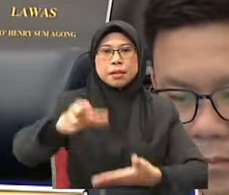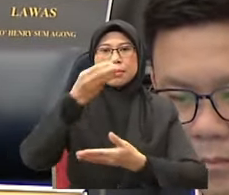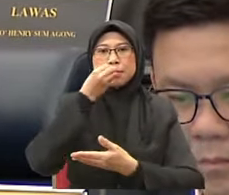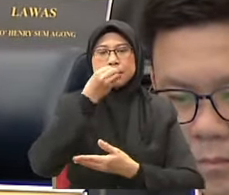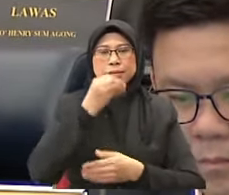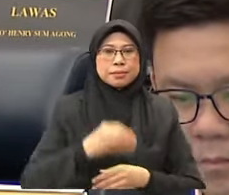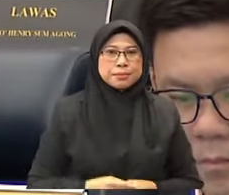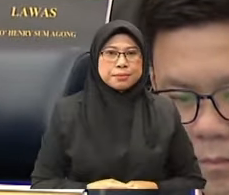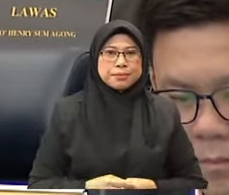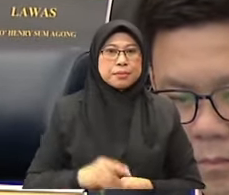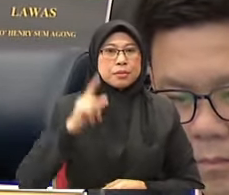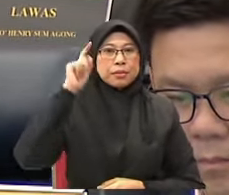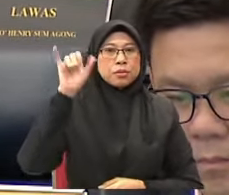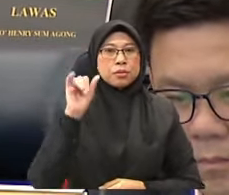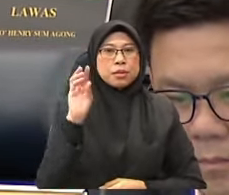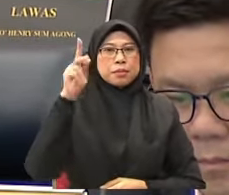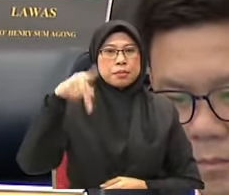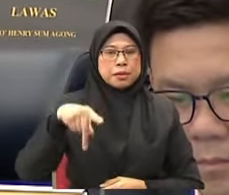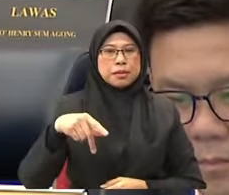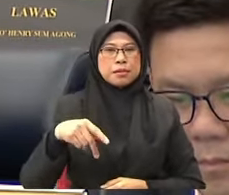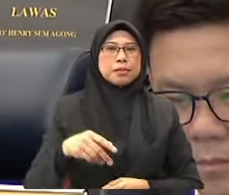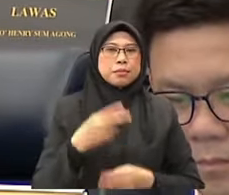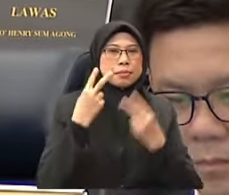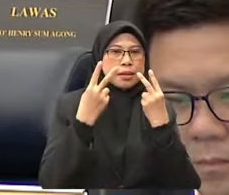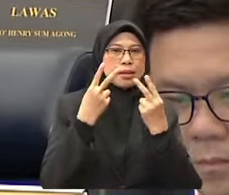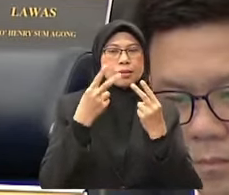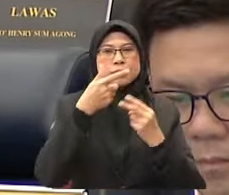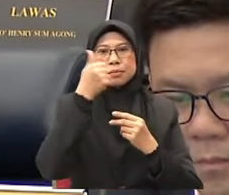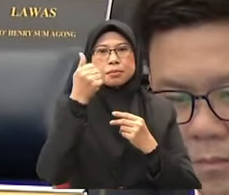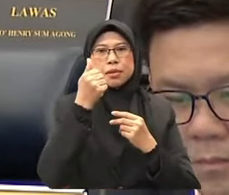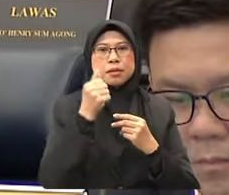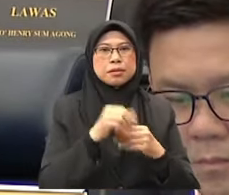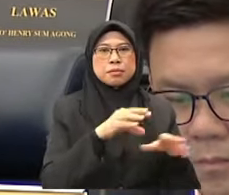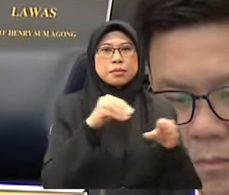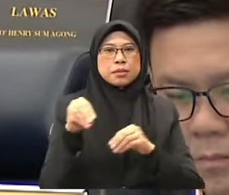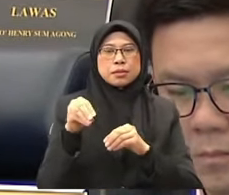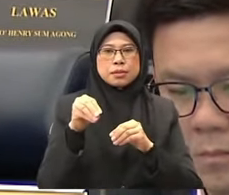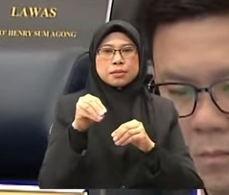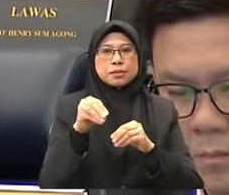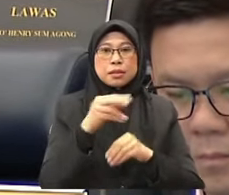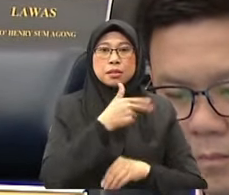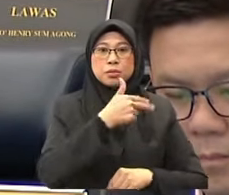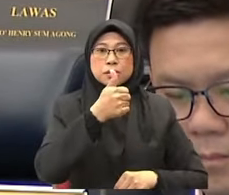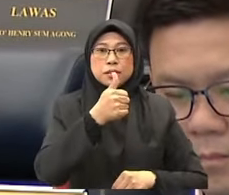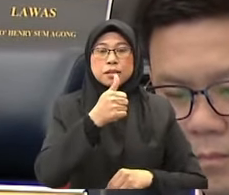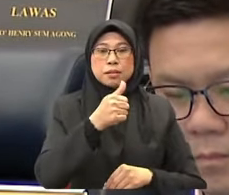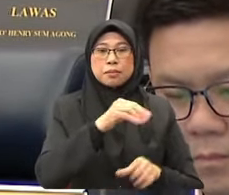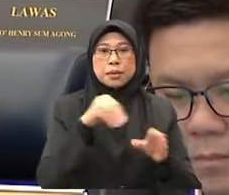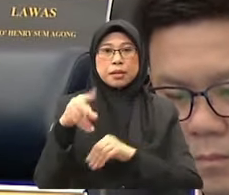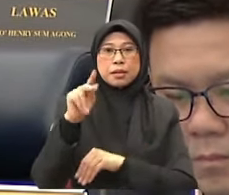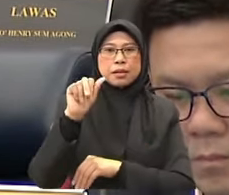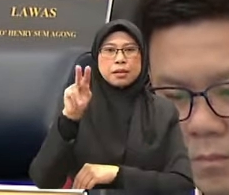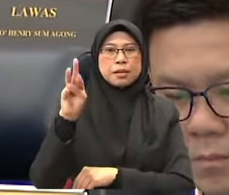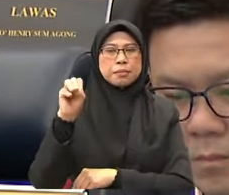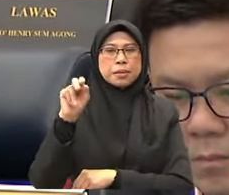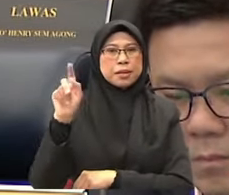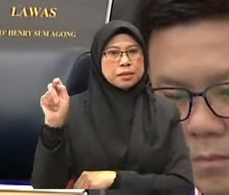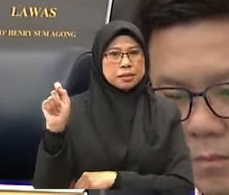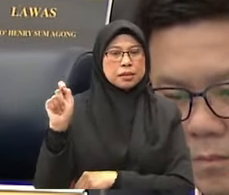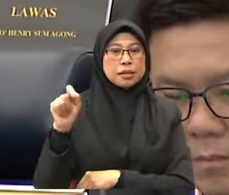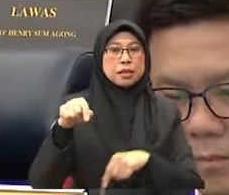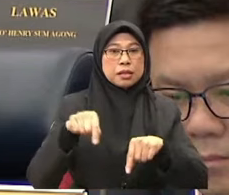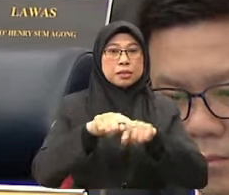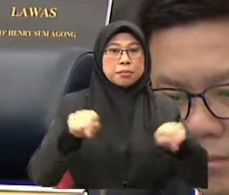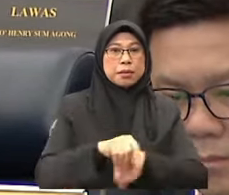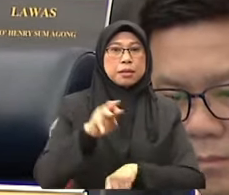negara kita. Tuan Yang Dipertua, dengan mengambil kira faktor perpindahan ibu kota Indonesia ke Kalimantan kelak, Mas Gading merupakan